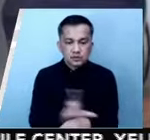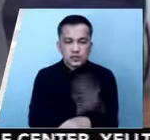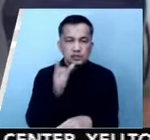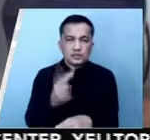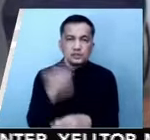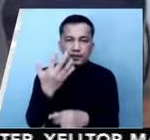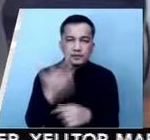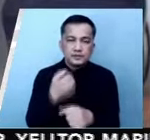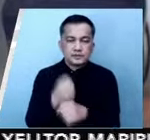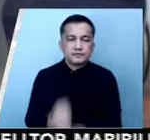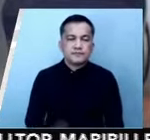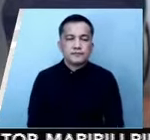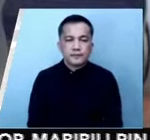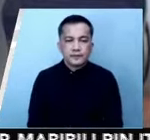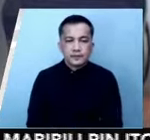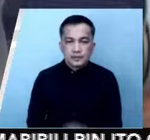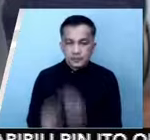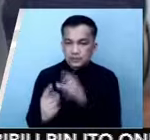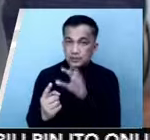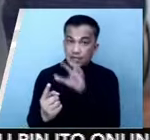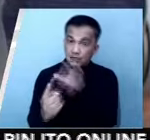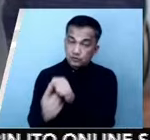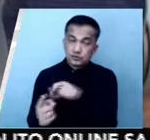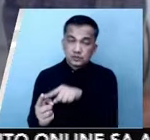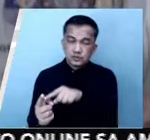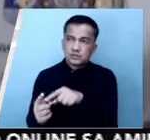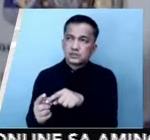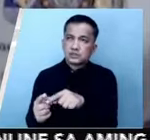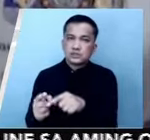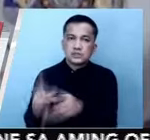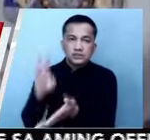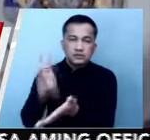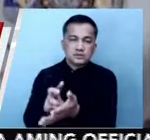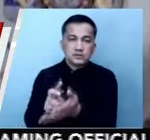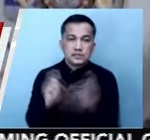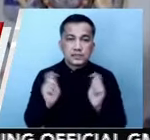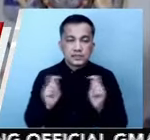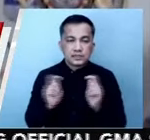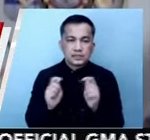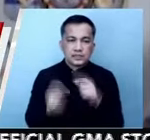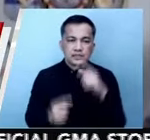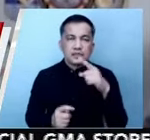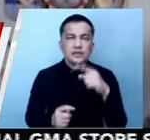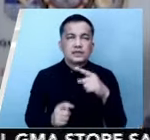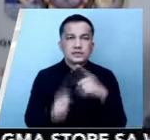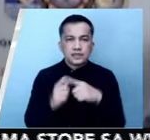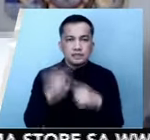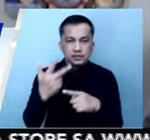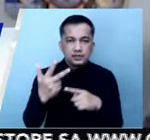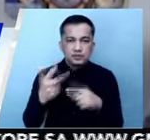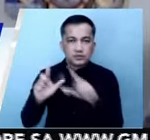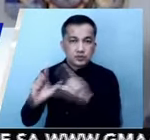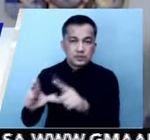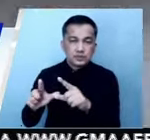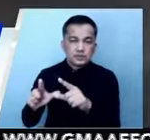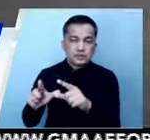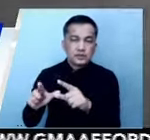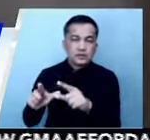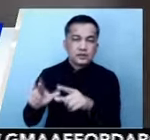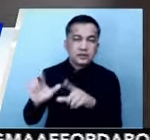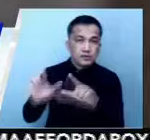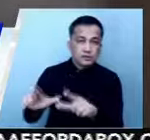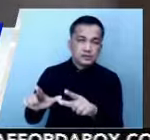5 taon. Inaaresto namin siya sa isang lugar sa Tagaytay City. Top 3 most wanted person ng Manila Police